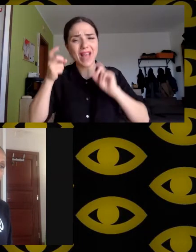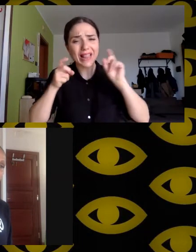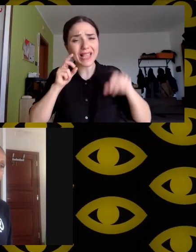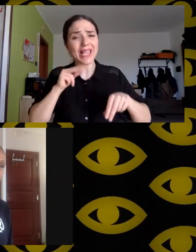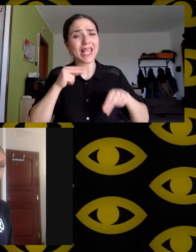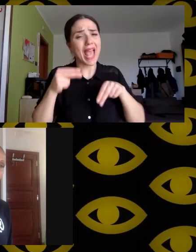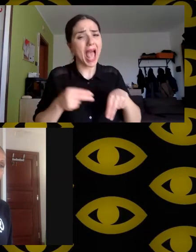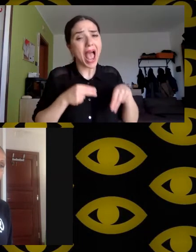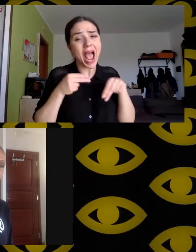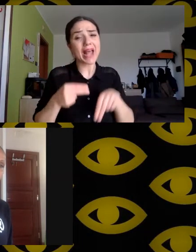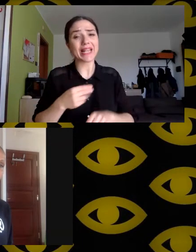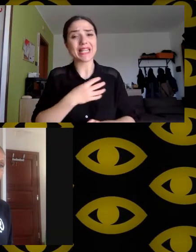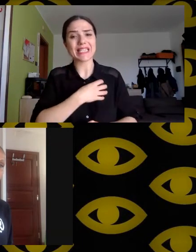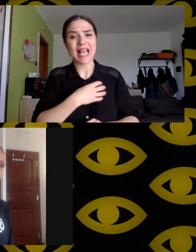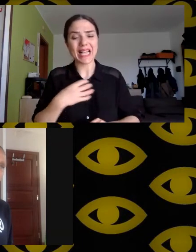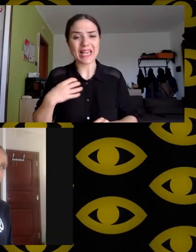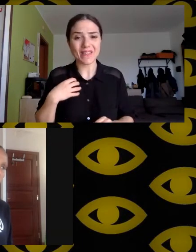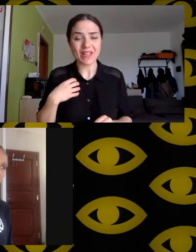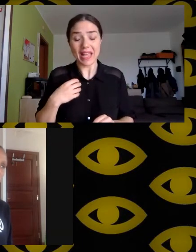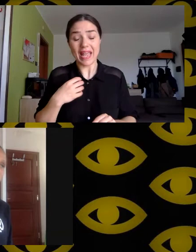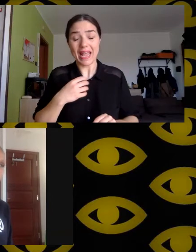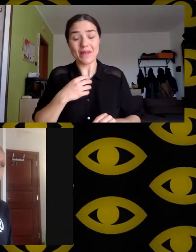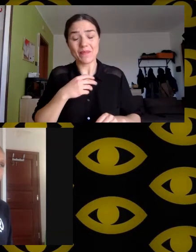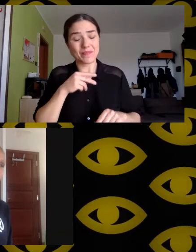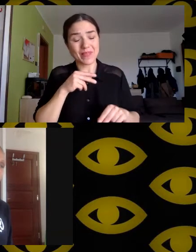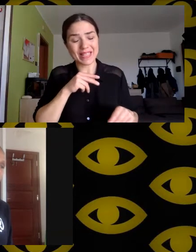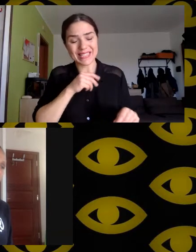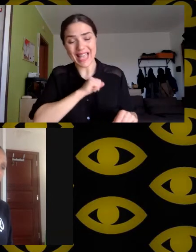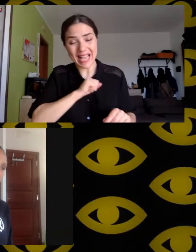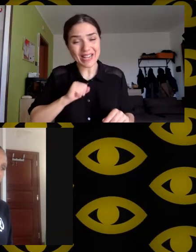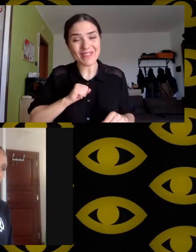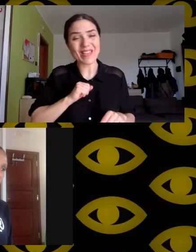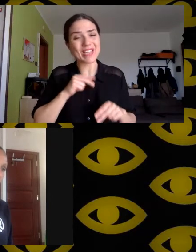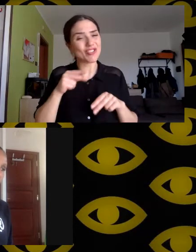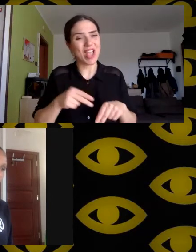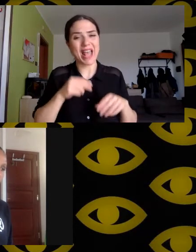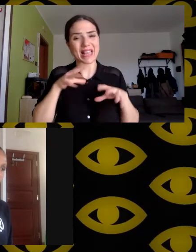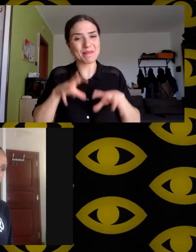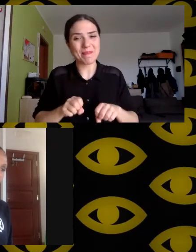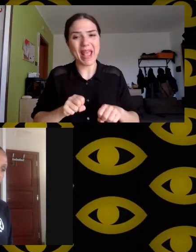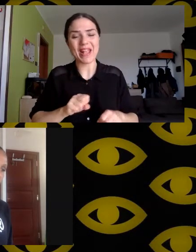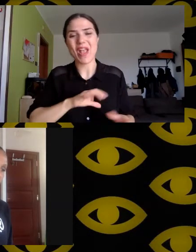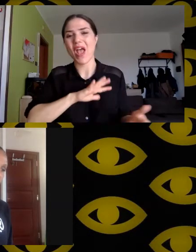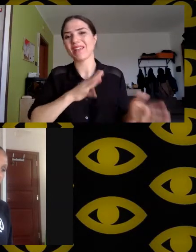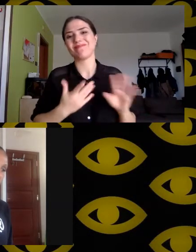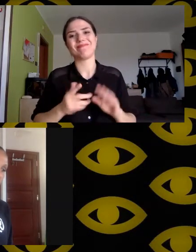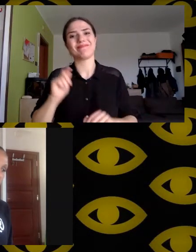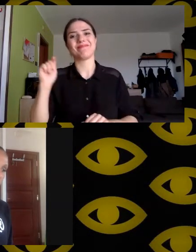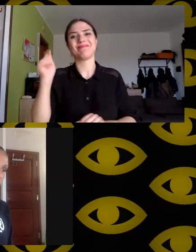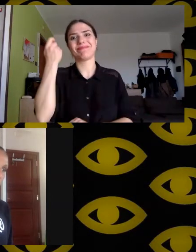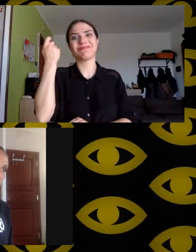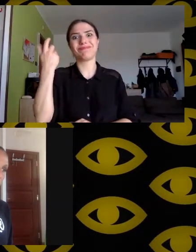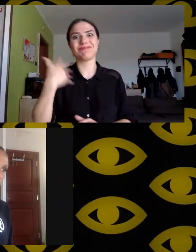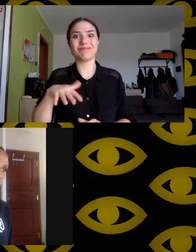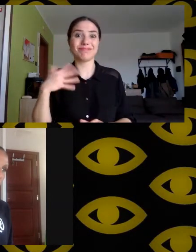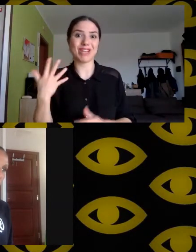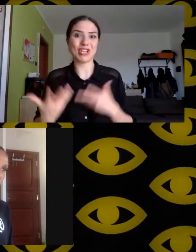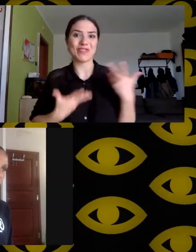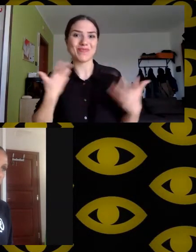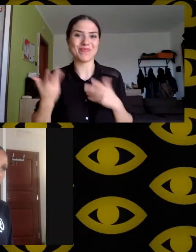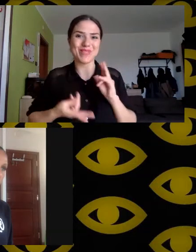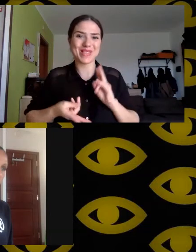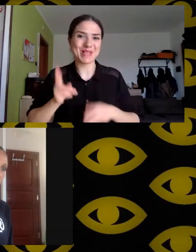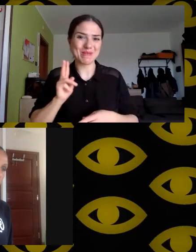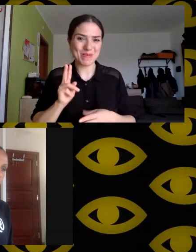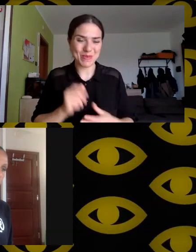è veramente tanto più bello, ragazzi, proprio più bello. Però c'è anche un'altra cosa che hai detto in quell'occasione, te lo ricordo qualora ti